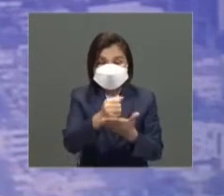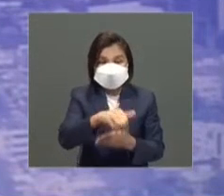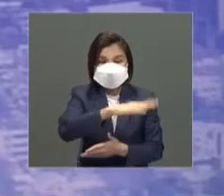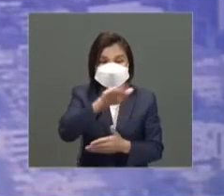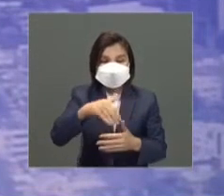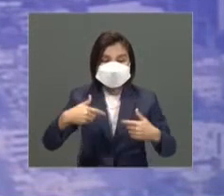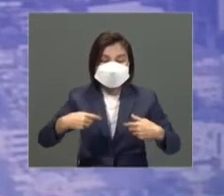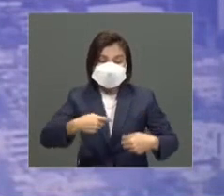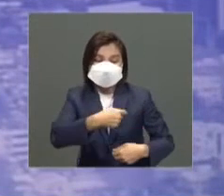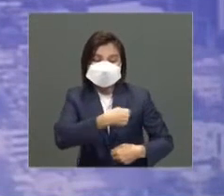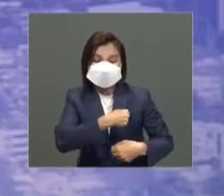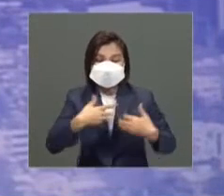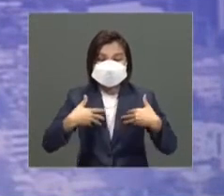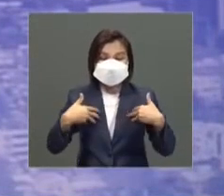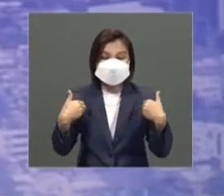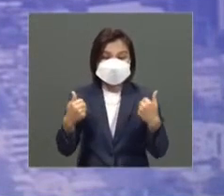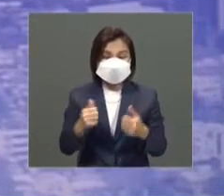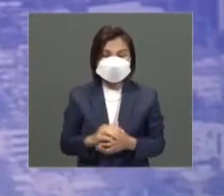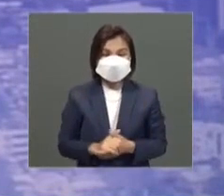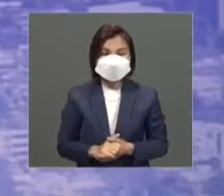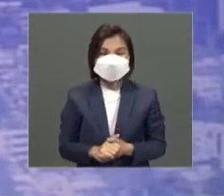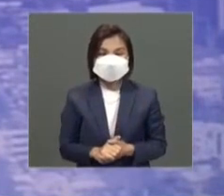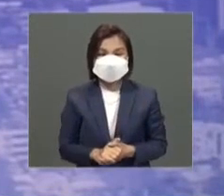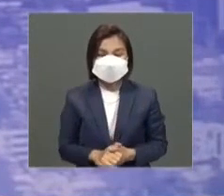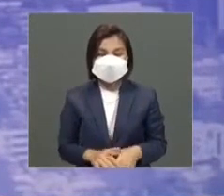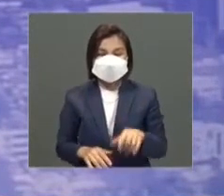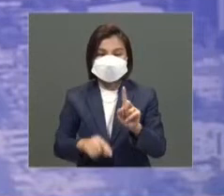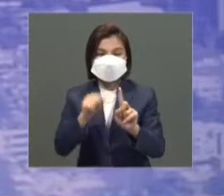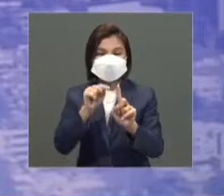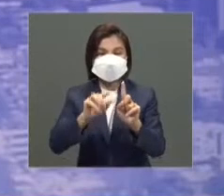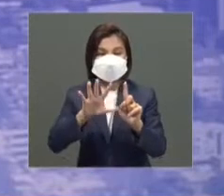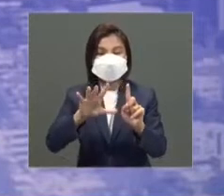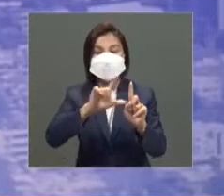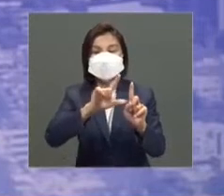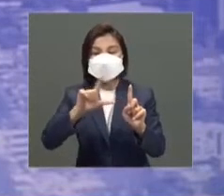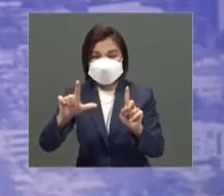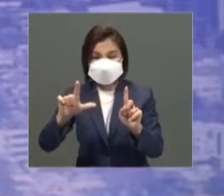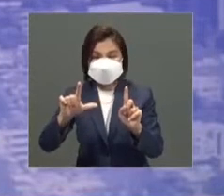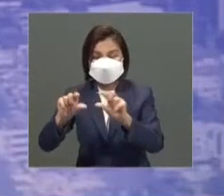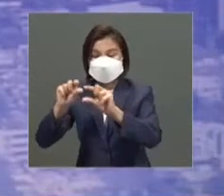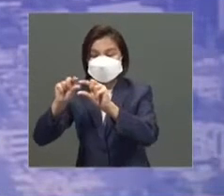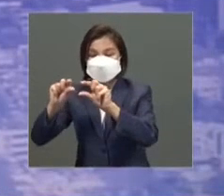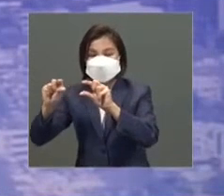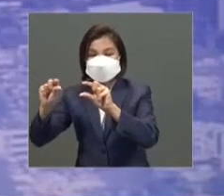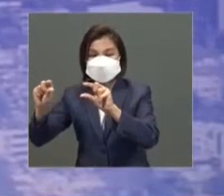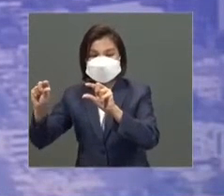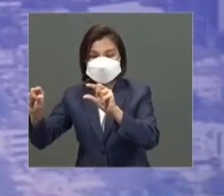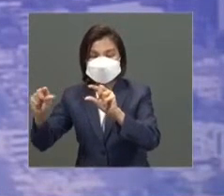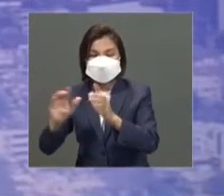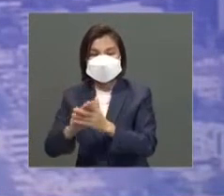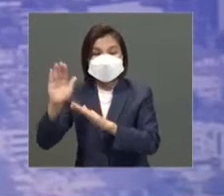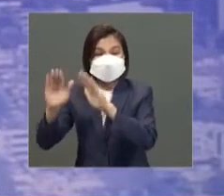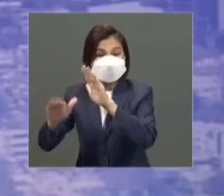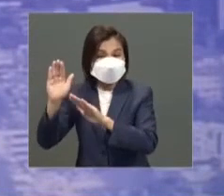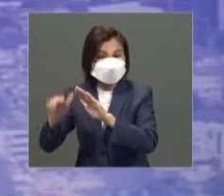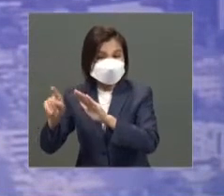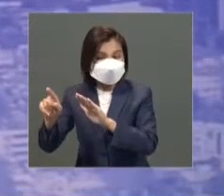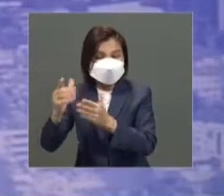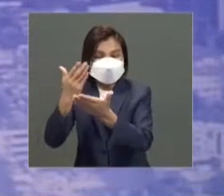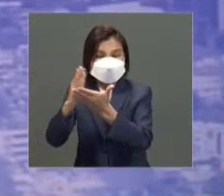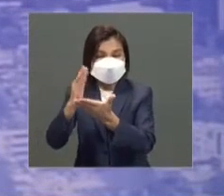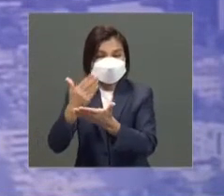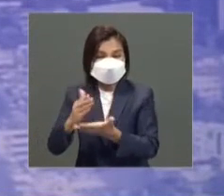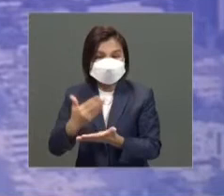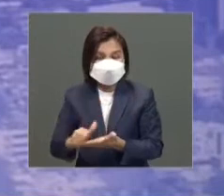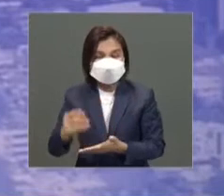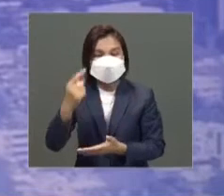ของทุกฝ่ายนะครับใน 1.5 ล้านโดสนะครับถ้าพูดตัวเลขกลมๆเนี่ยจะมีการแบ่งตามที่ท่านได้รับท